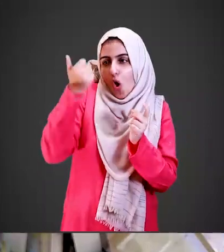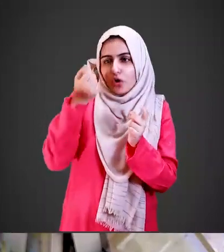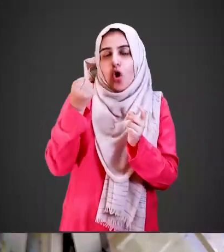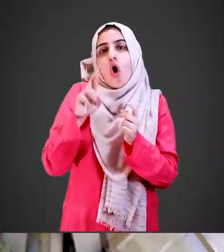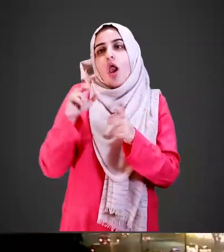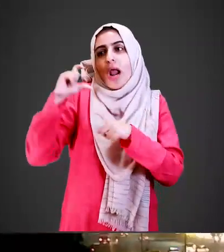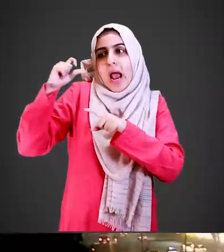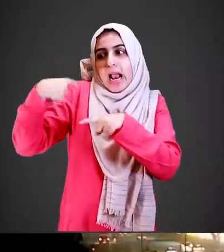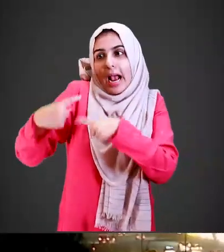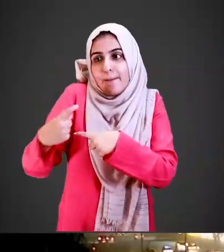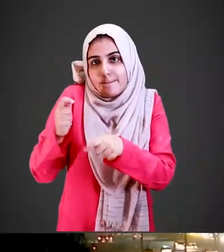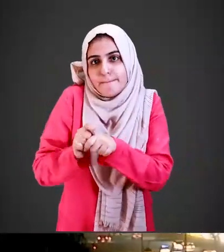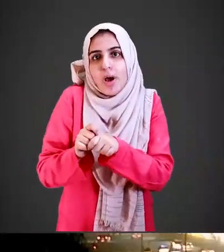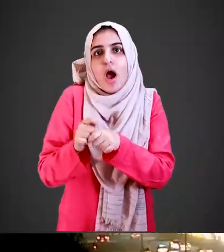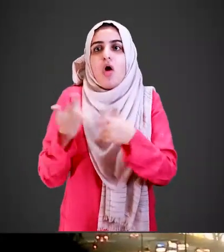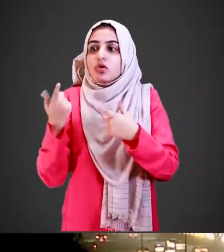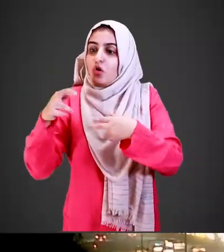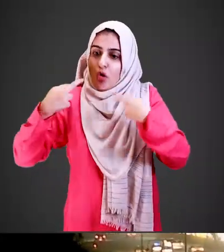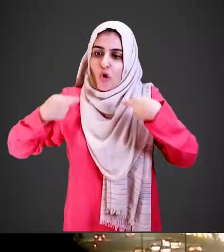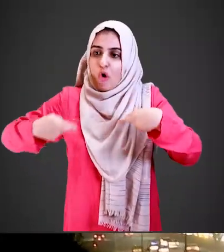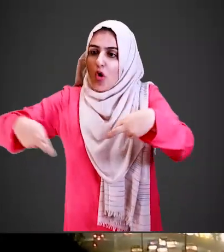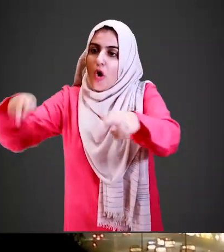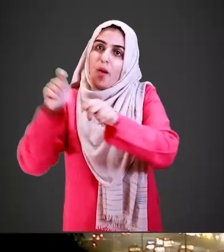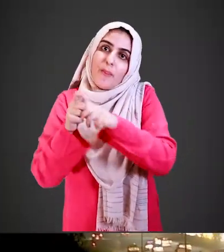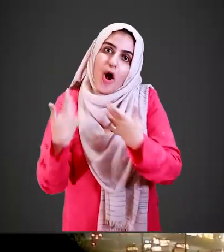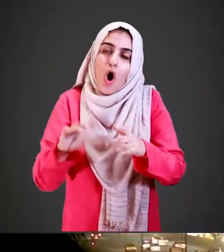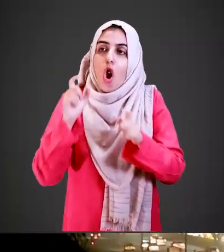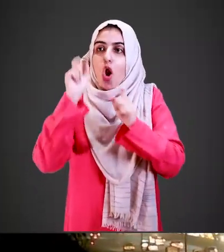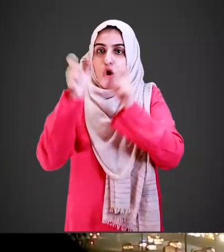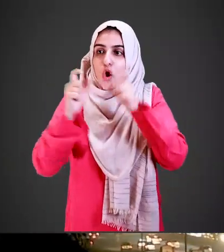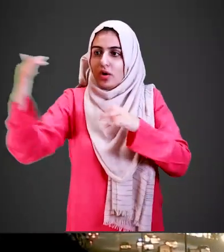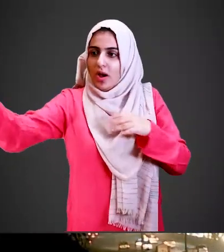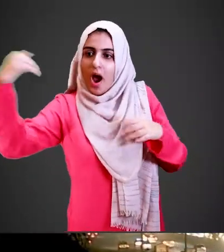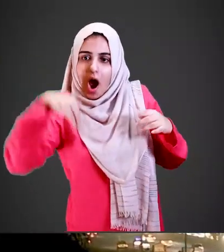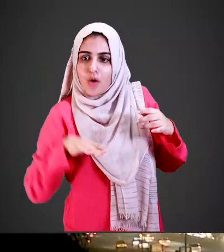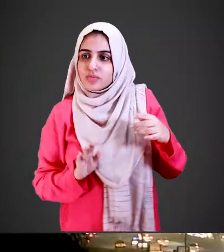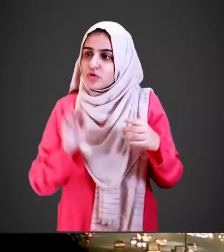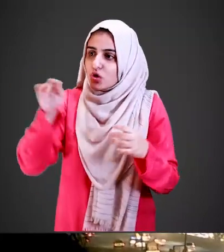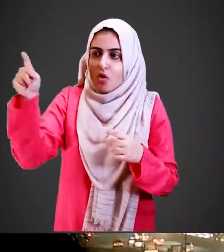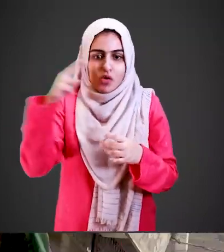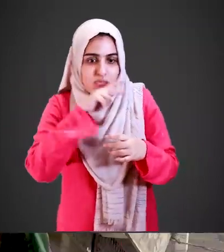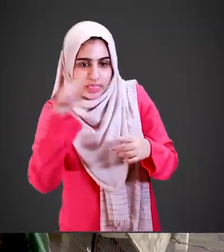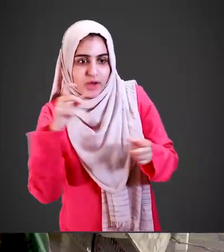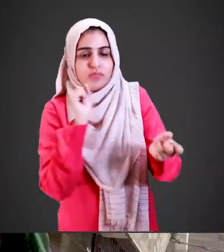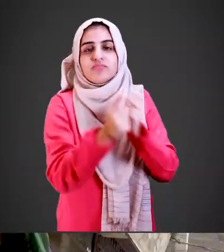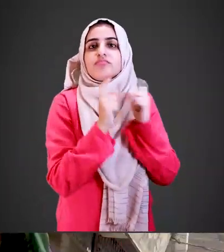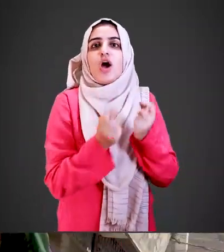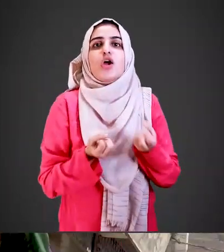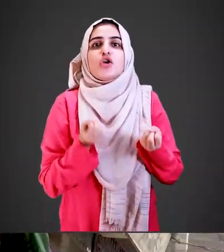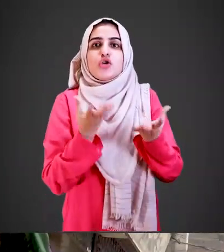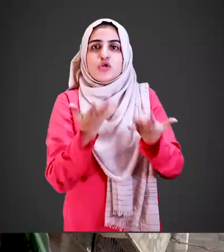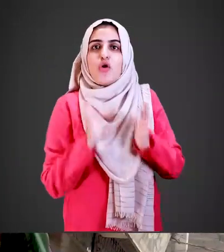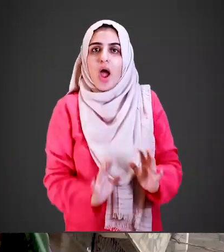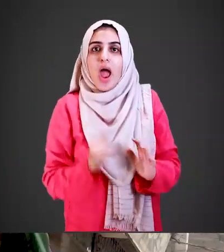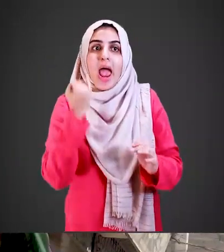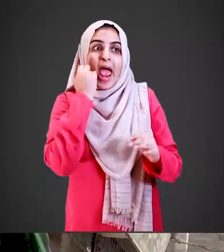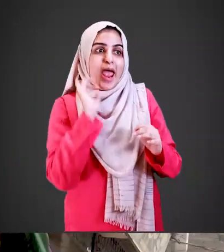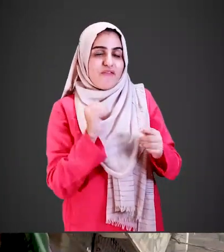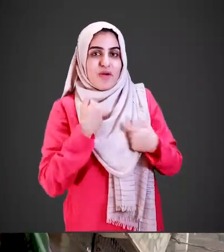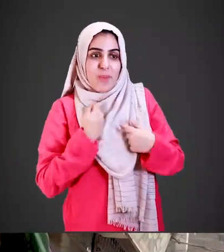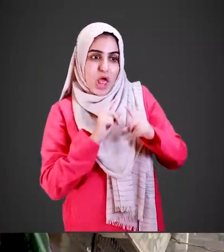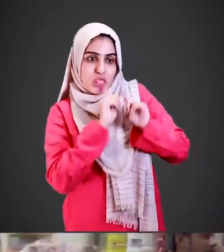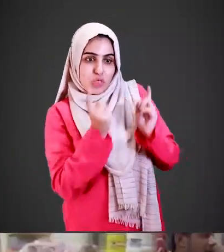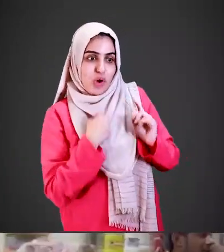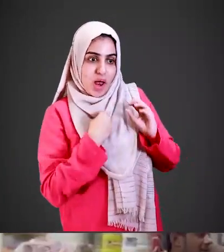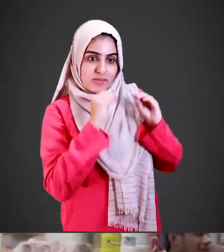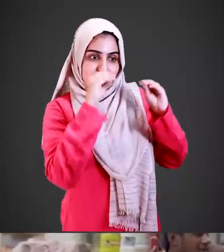پہ کیونکہ سڑک بن چکی ہے، لوگوں کی آمد و رفت جو ہے وہ آسان ہو چکی ہے، تو اگر میں یہاں پر کوئی اکنامک ایکٹیویٹی شروع کروں گا